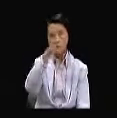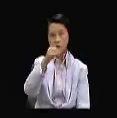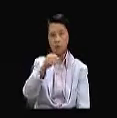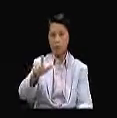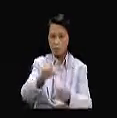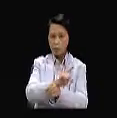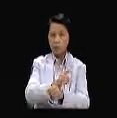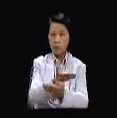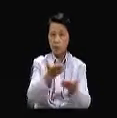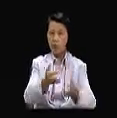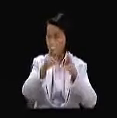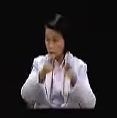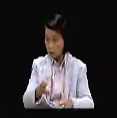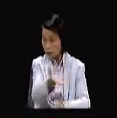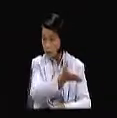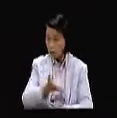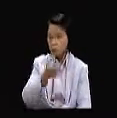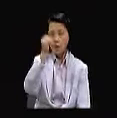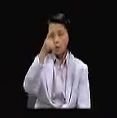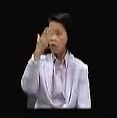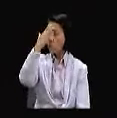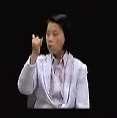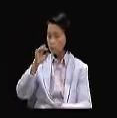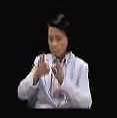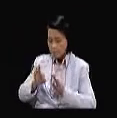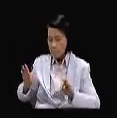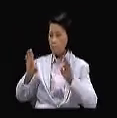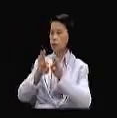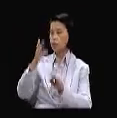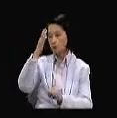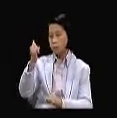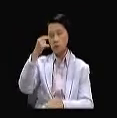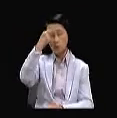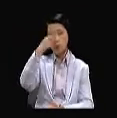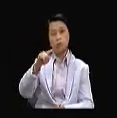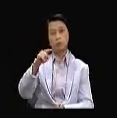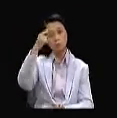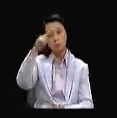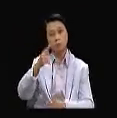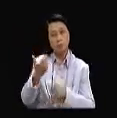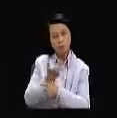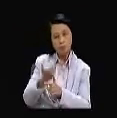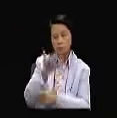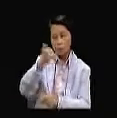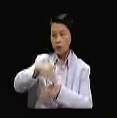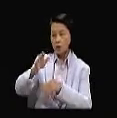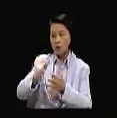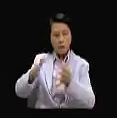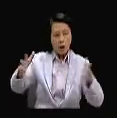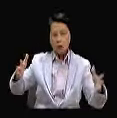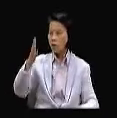dilestarikan di rakyat kan jadi warga masyarakat Reva ini penting untuk dipraktikkan secara lebih